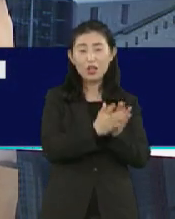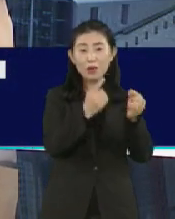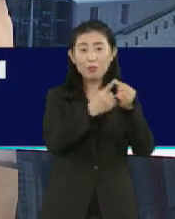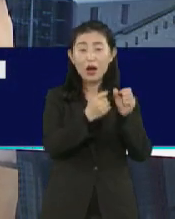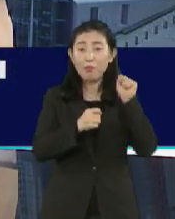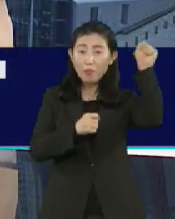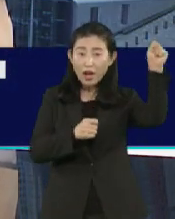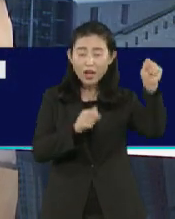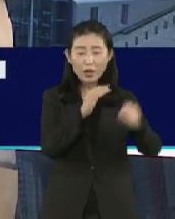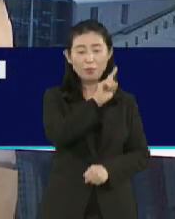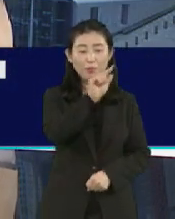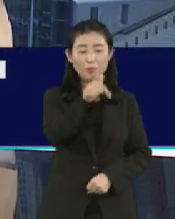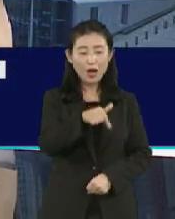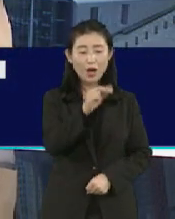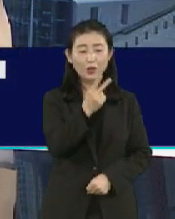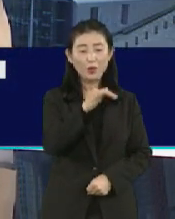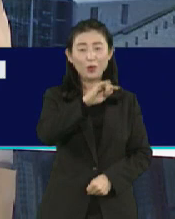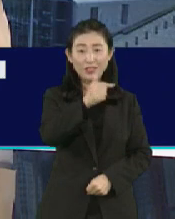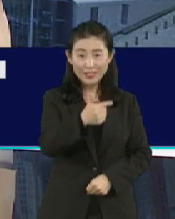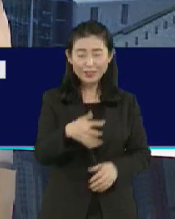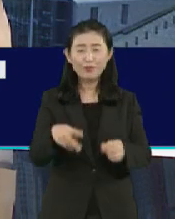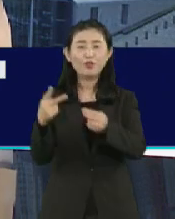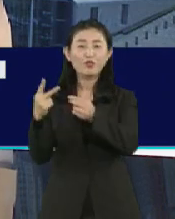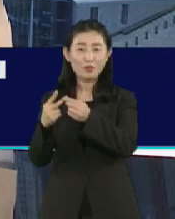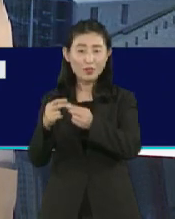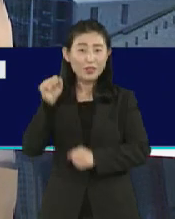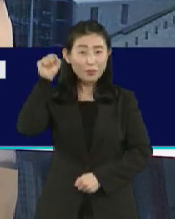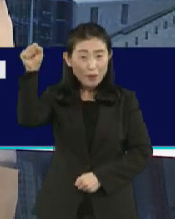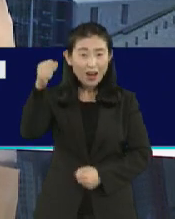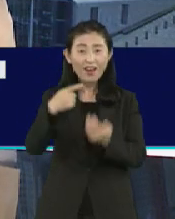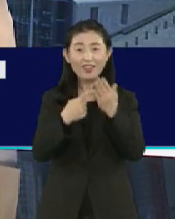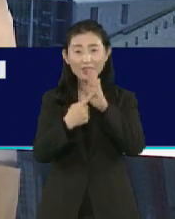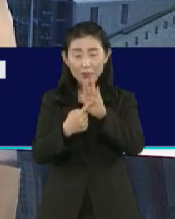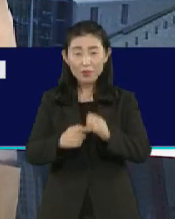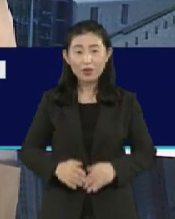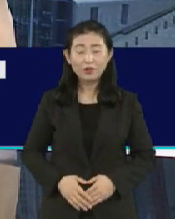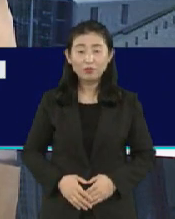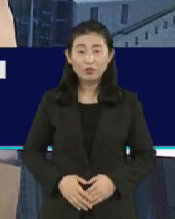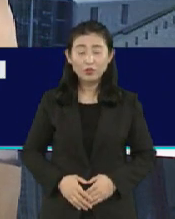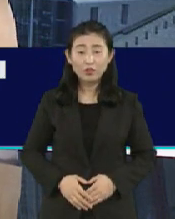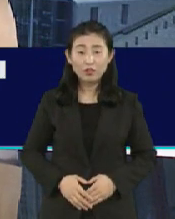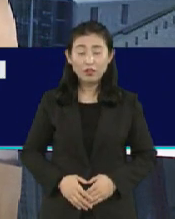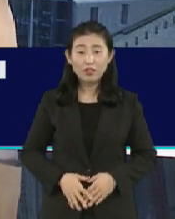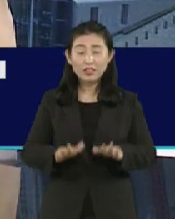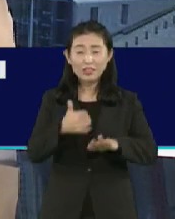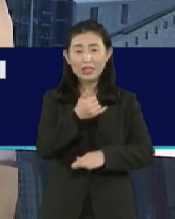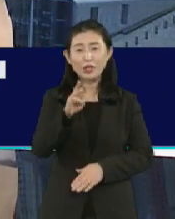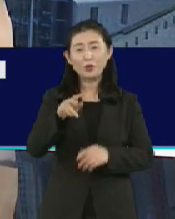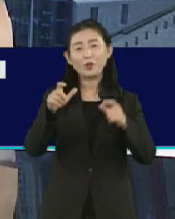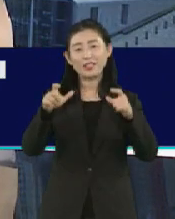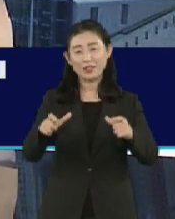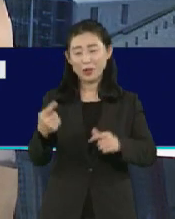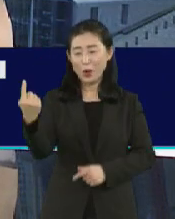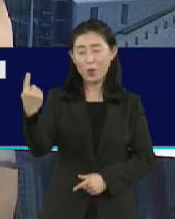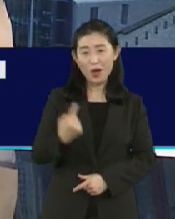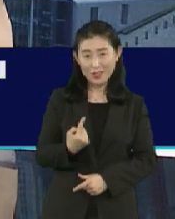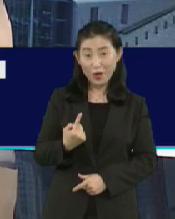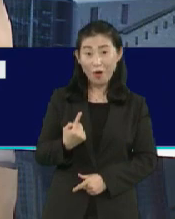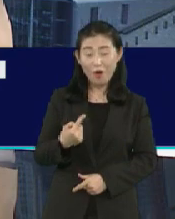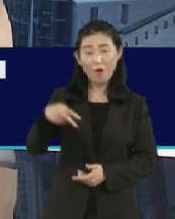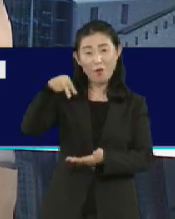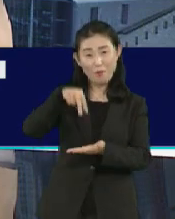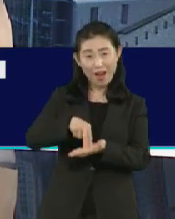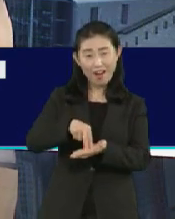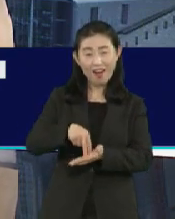광역단체장 가운데는 처음으로 대선 출마를 선언했고 국가균형발전 의 상징인 세종시를 출마선언 장소